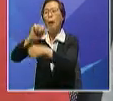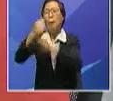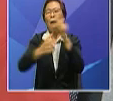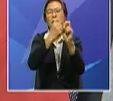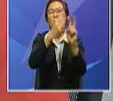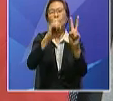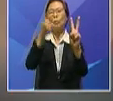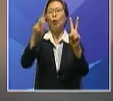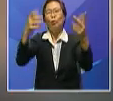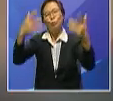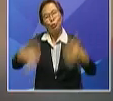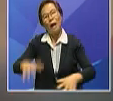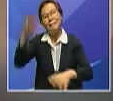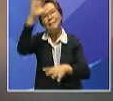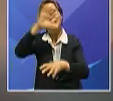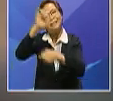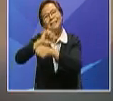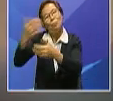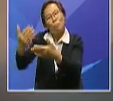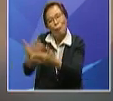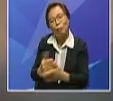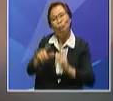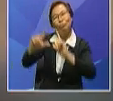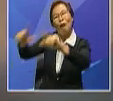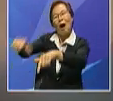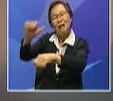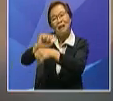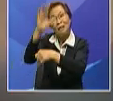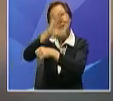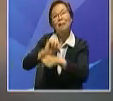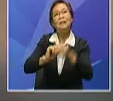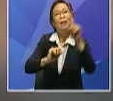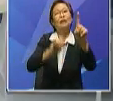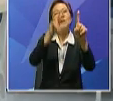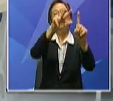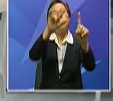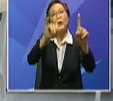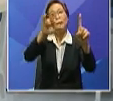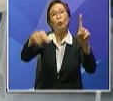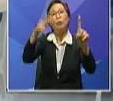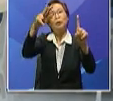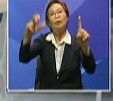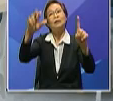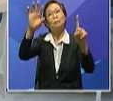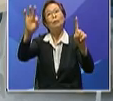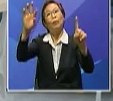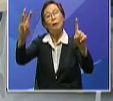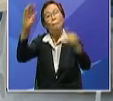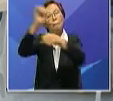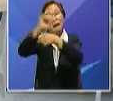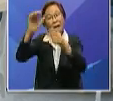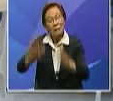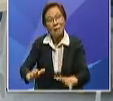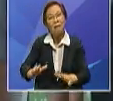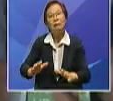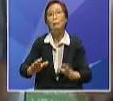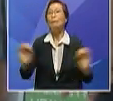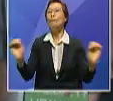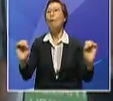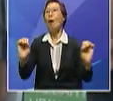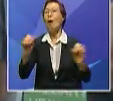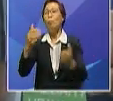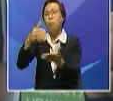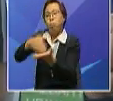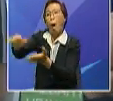dan berjaya menempatkan smule 176377 pekerja yang kehilangan